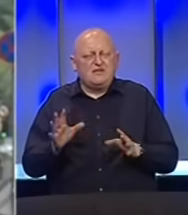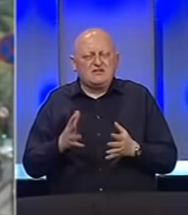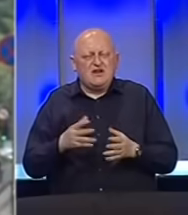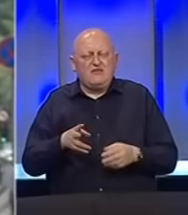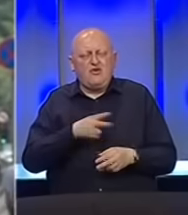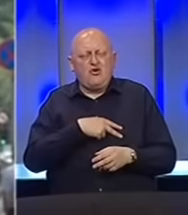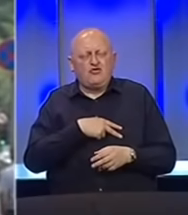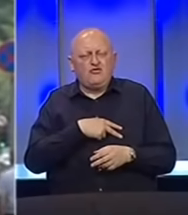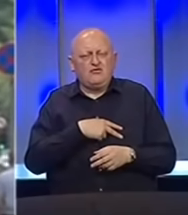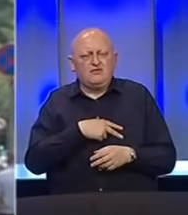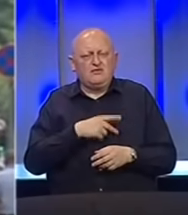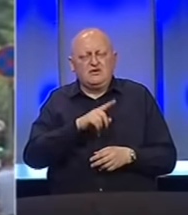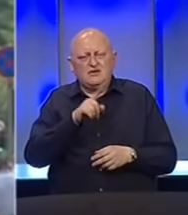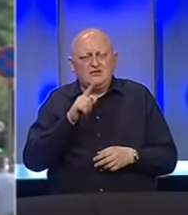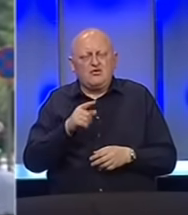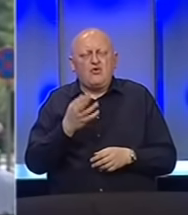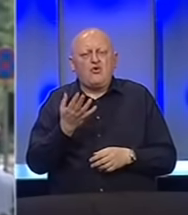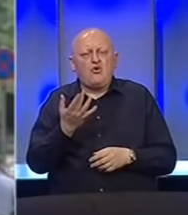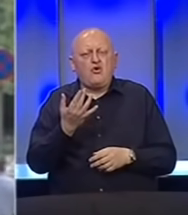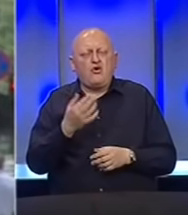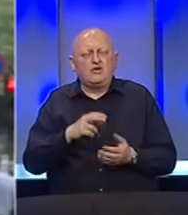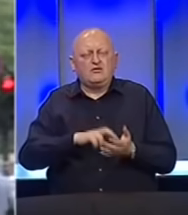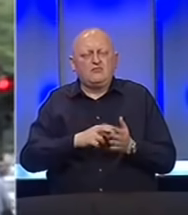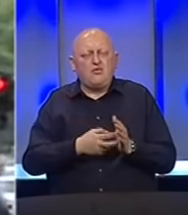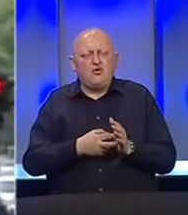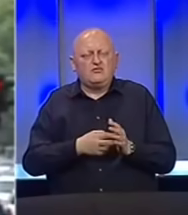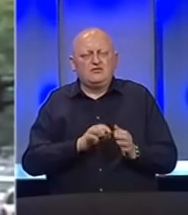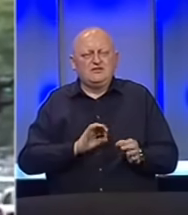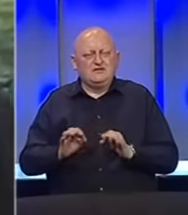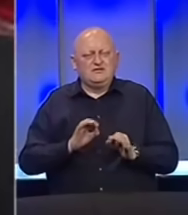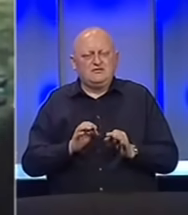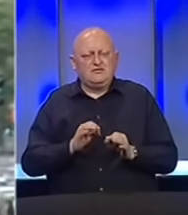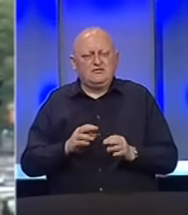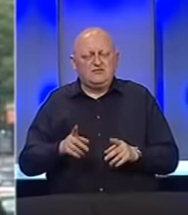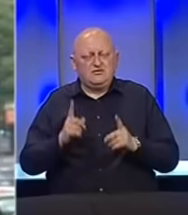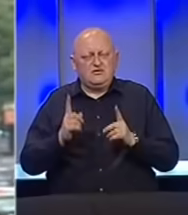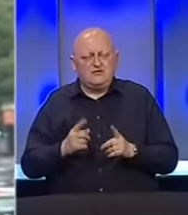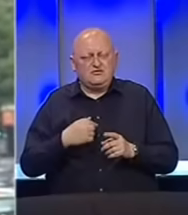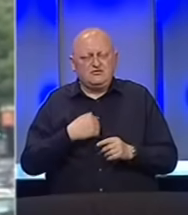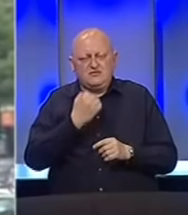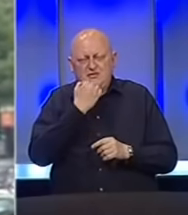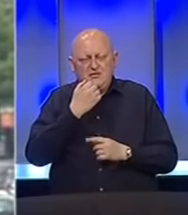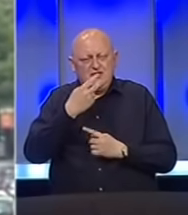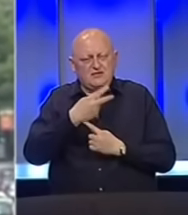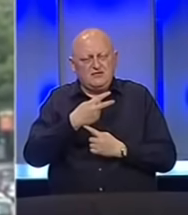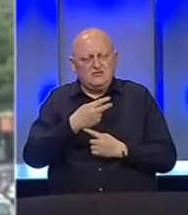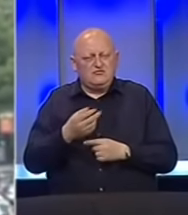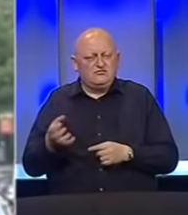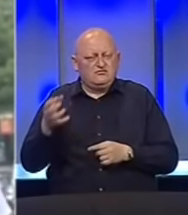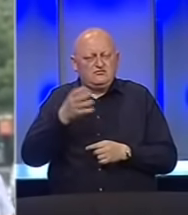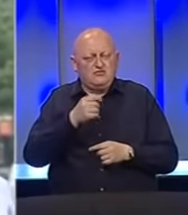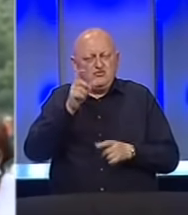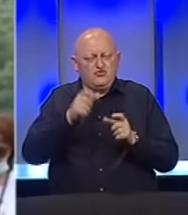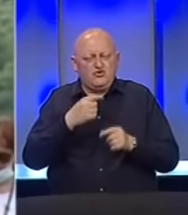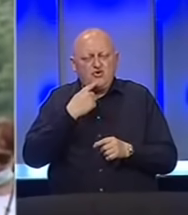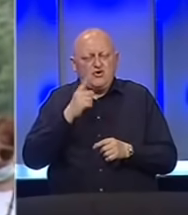kakve odgovornosti, pitanje je koliko bi političara bilo spremno da na poziciju u svojim privatnim firmama angažuju ljude